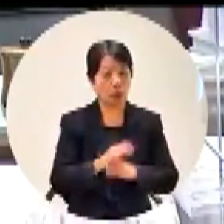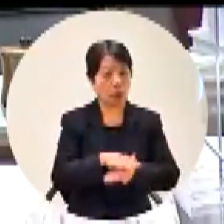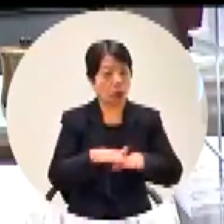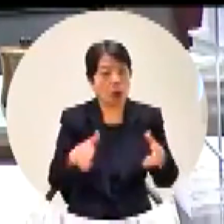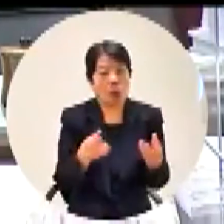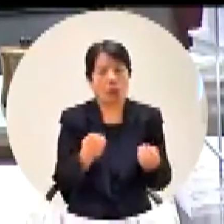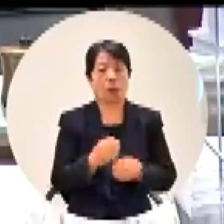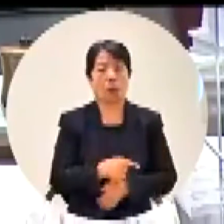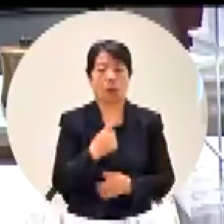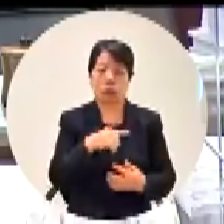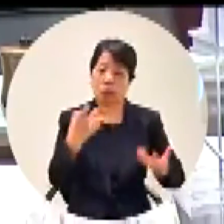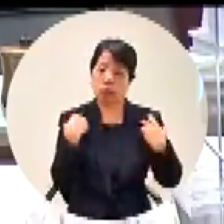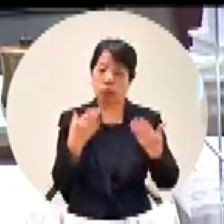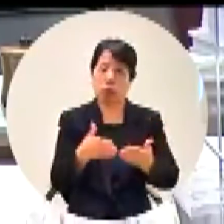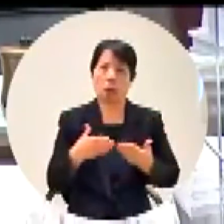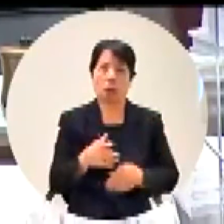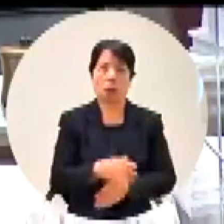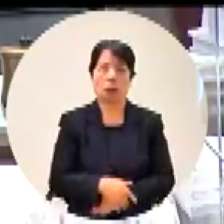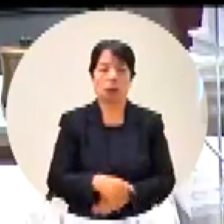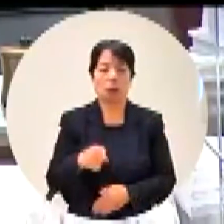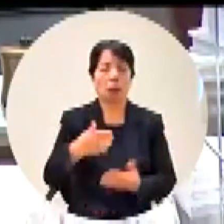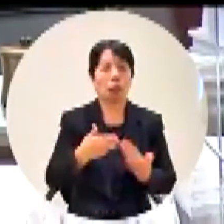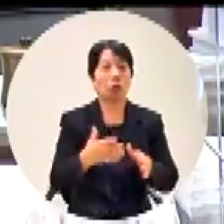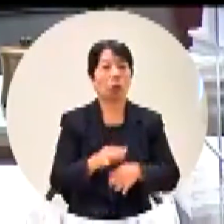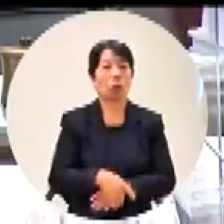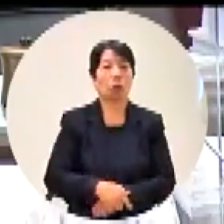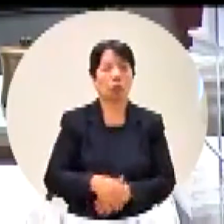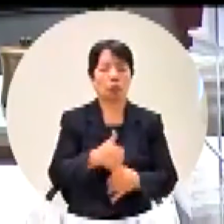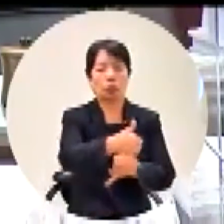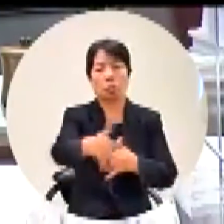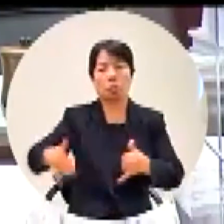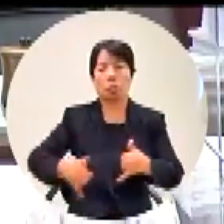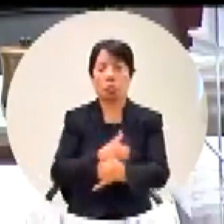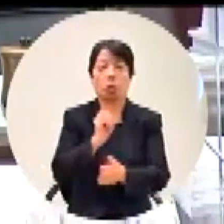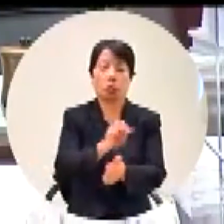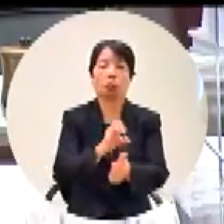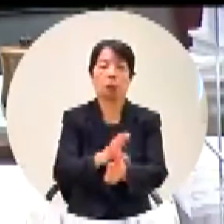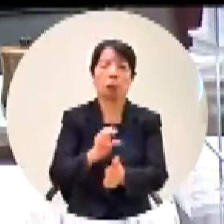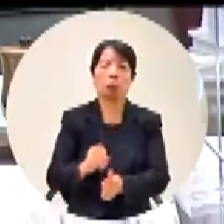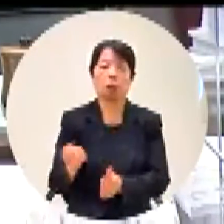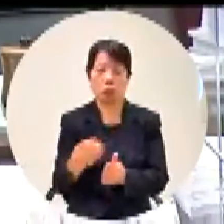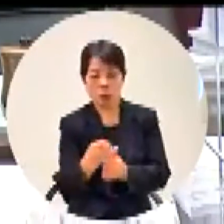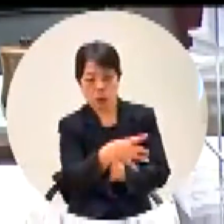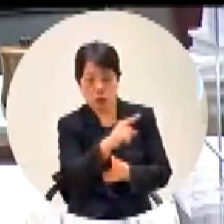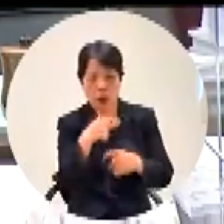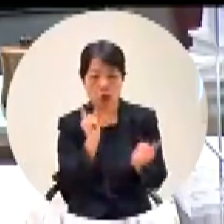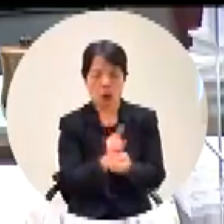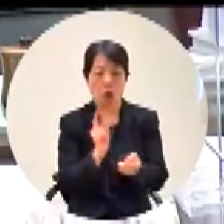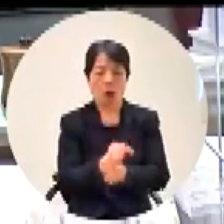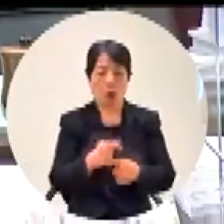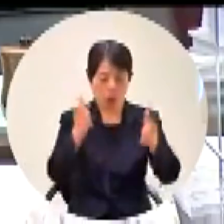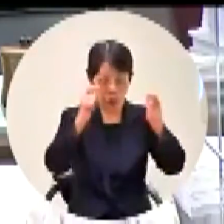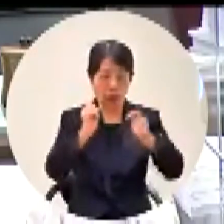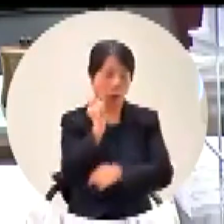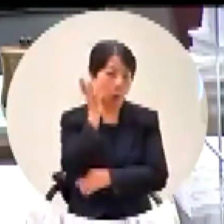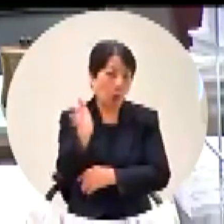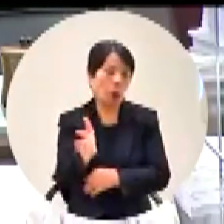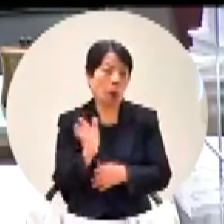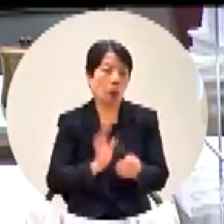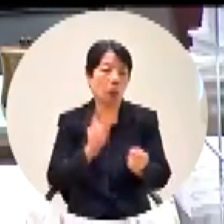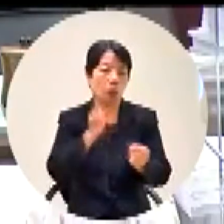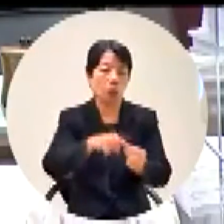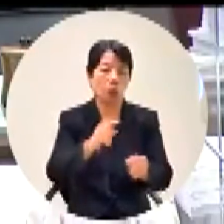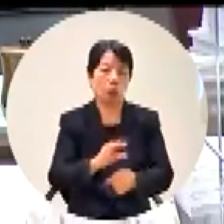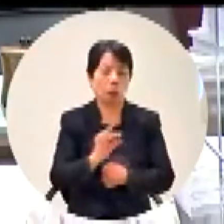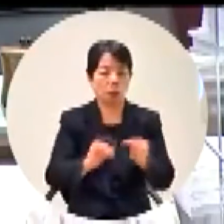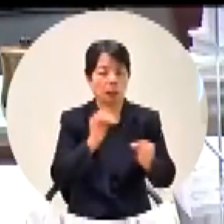任。你不要旁边都是一群人在告诉你高雄光辉的未来，高雄百年的光